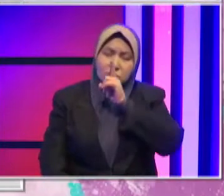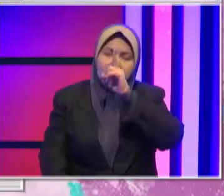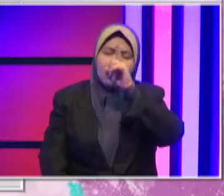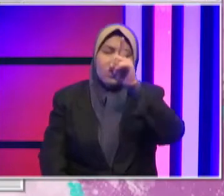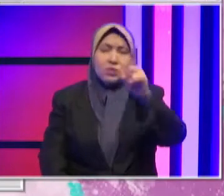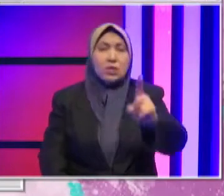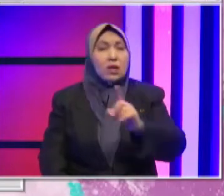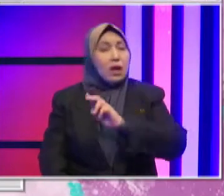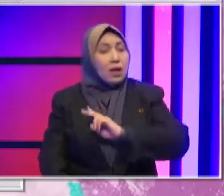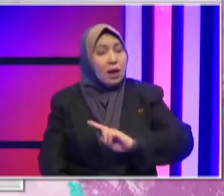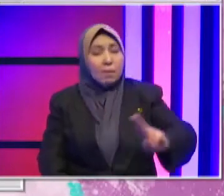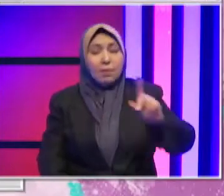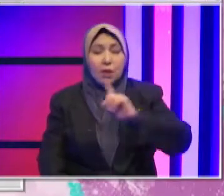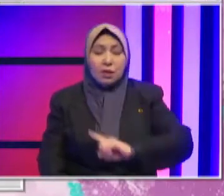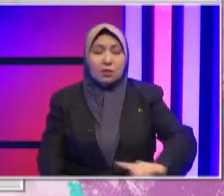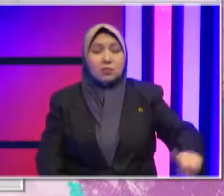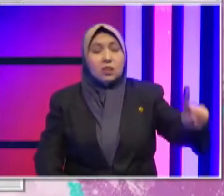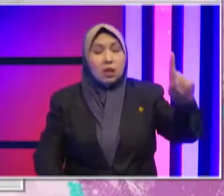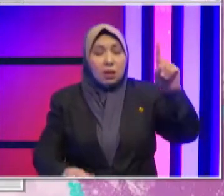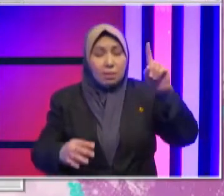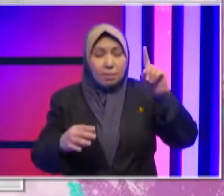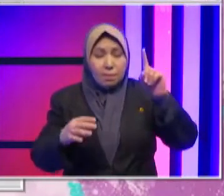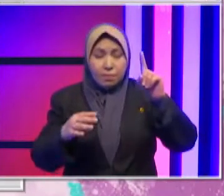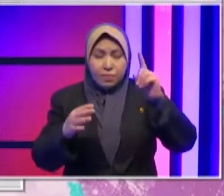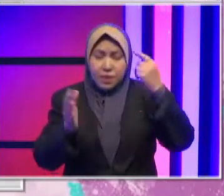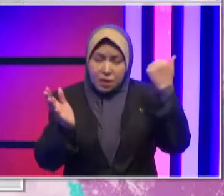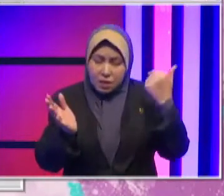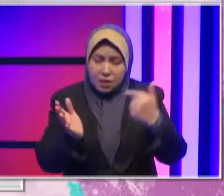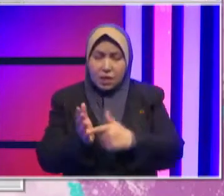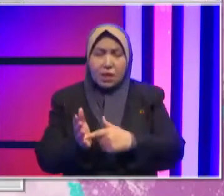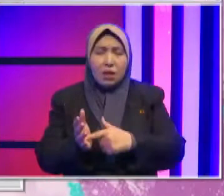إن هذه